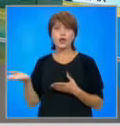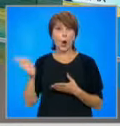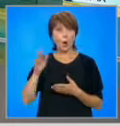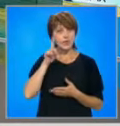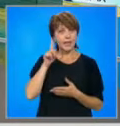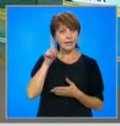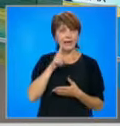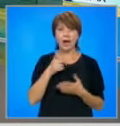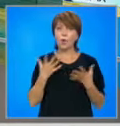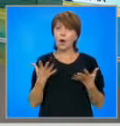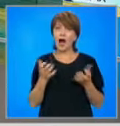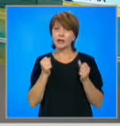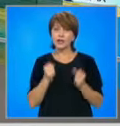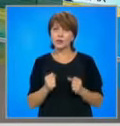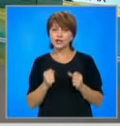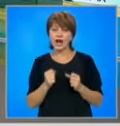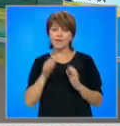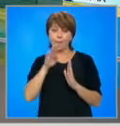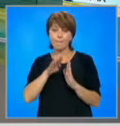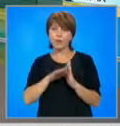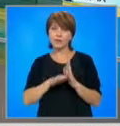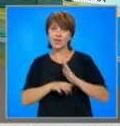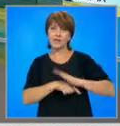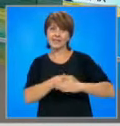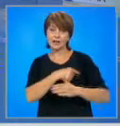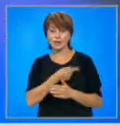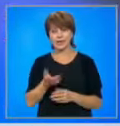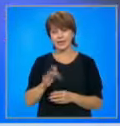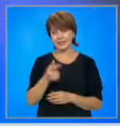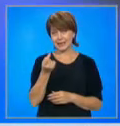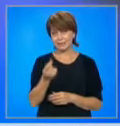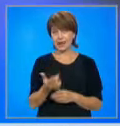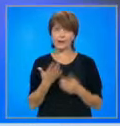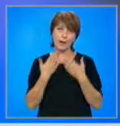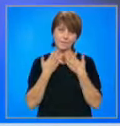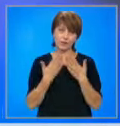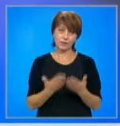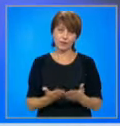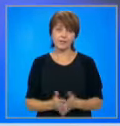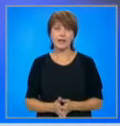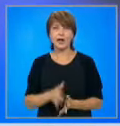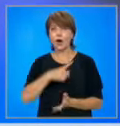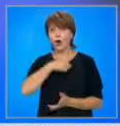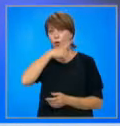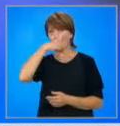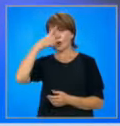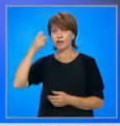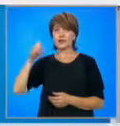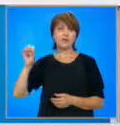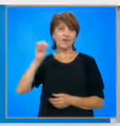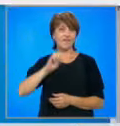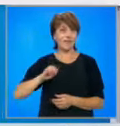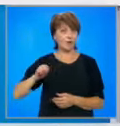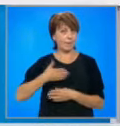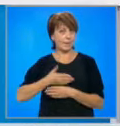А кога ни очаква слабо понижение на температурите? След малко в прогнозата. Благодаря ти. Горещата вълна и в Европа